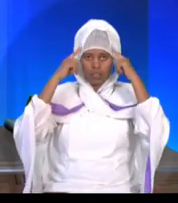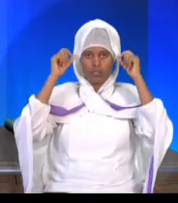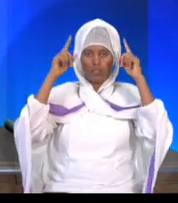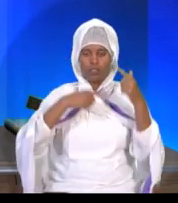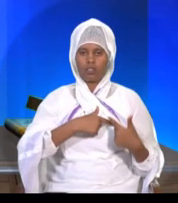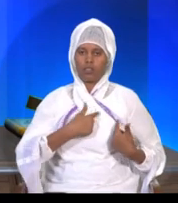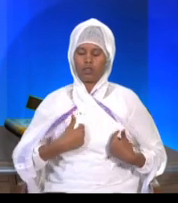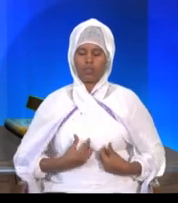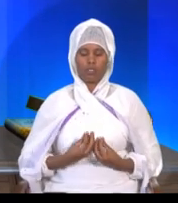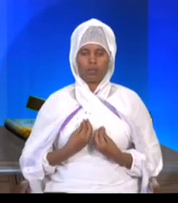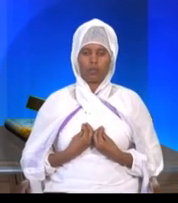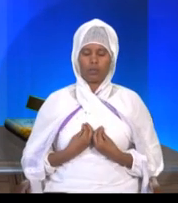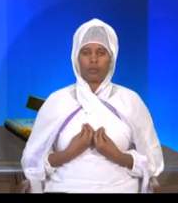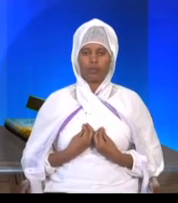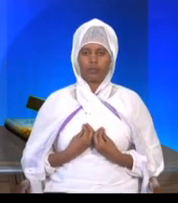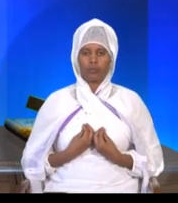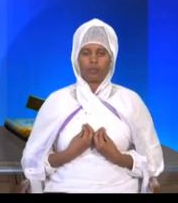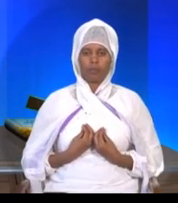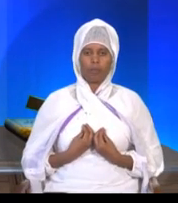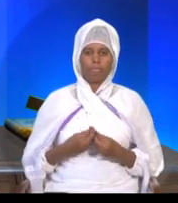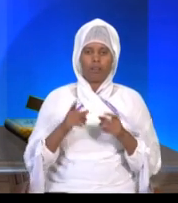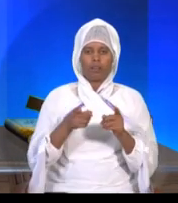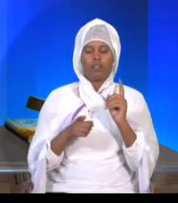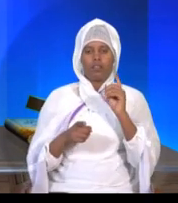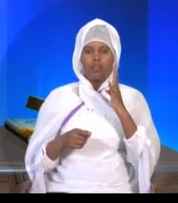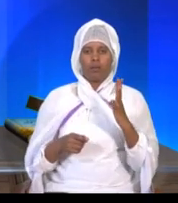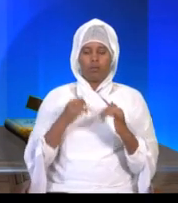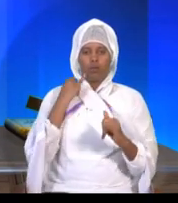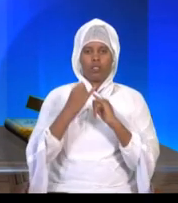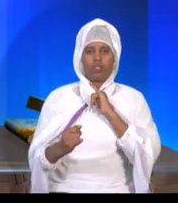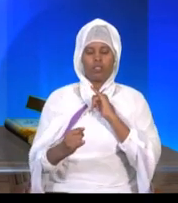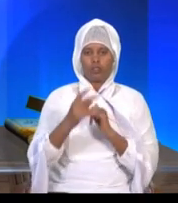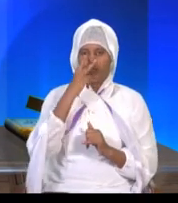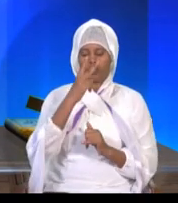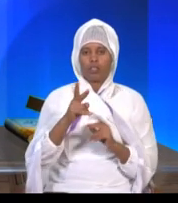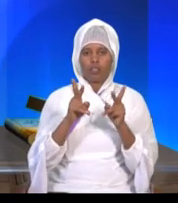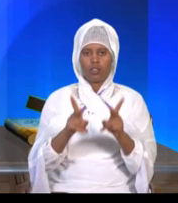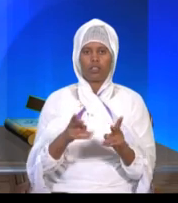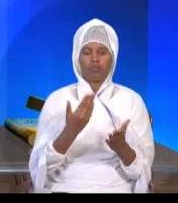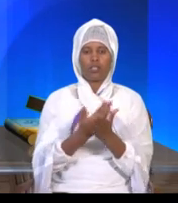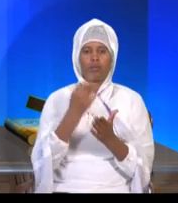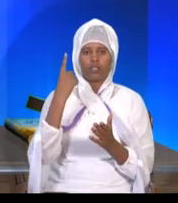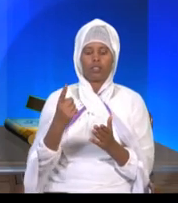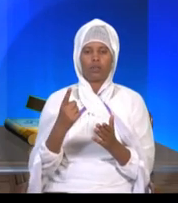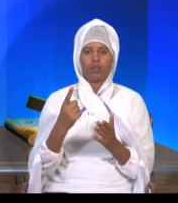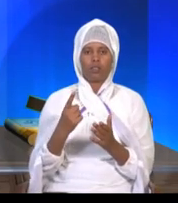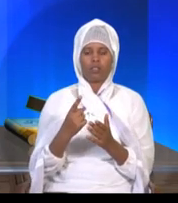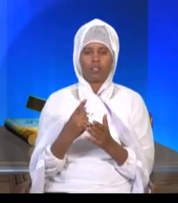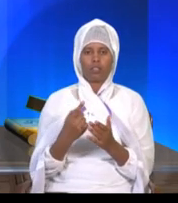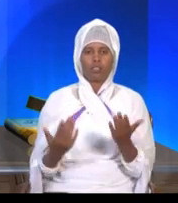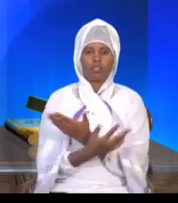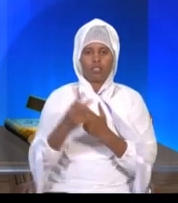السوع اللبي زي السوع رأمرو يهابنا اتراب عي مودعتا نريقو بزعبة